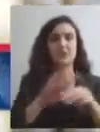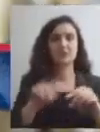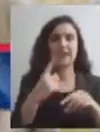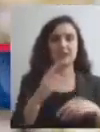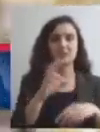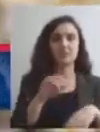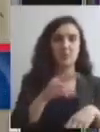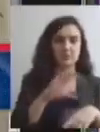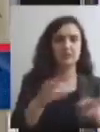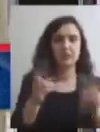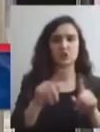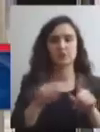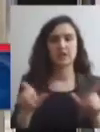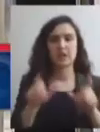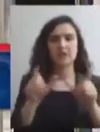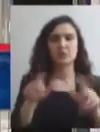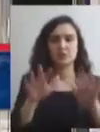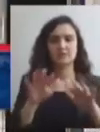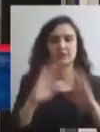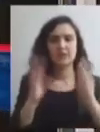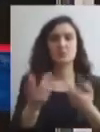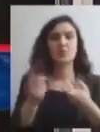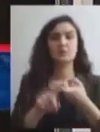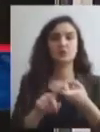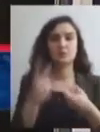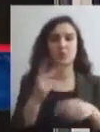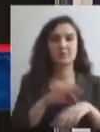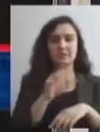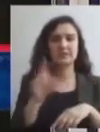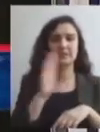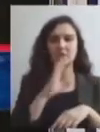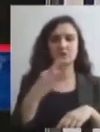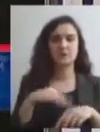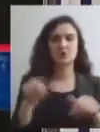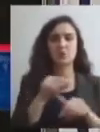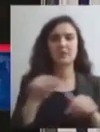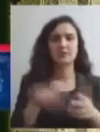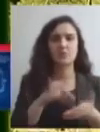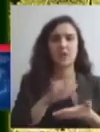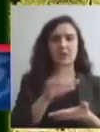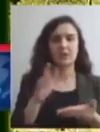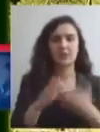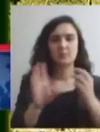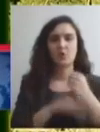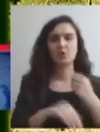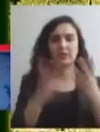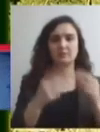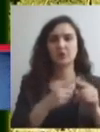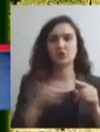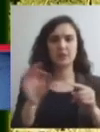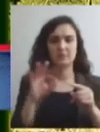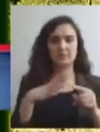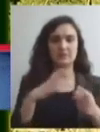ხოლო დანარჩენი საკარანტინო სივრცეებს უკავშირდება. ორი პაციენტი დედაშვილის სომხეთის მოქალაქეა. დღეებთან შედარებით თბილისის